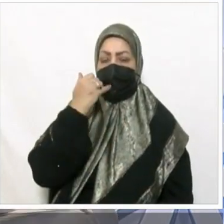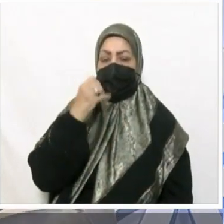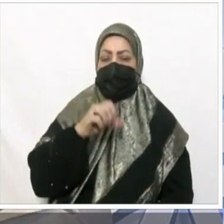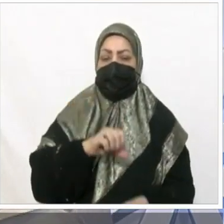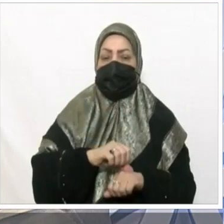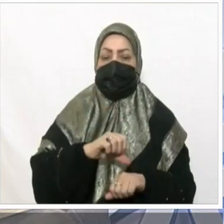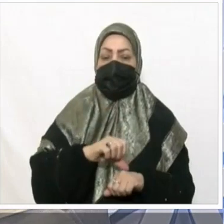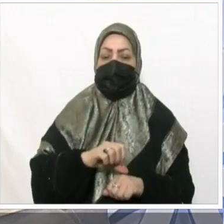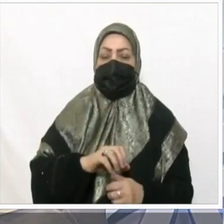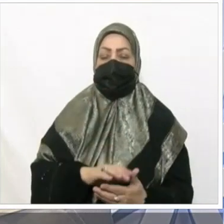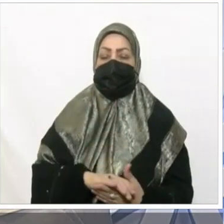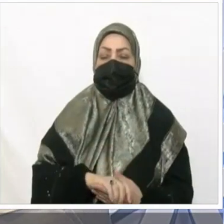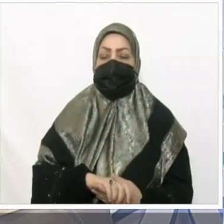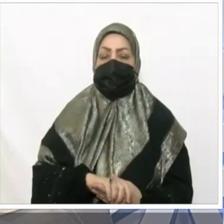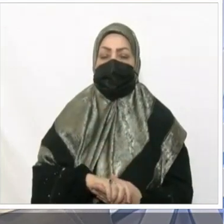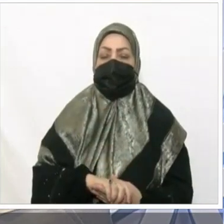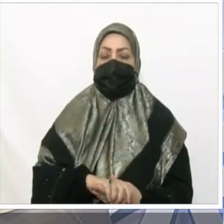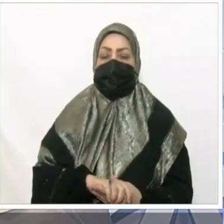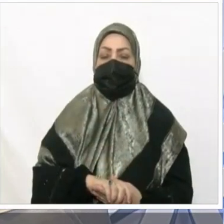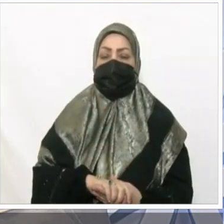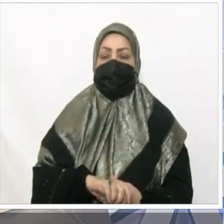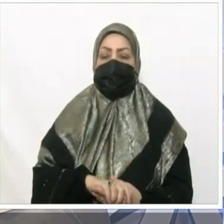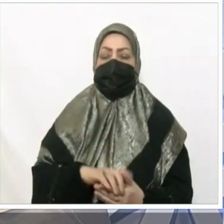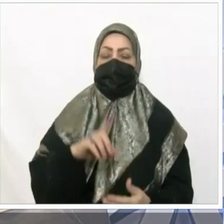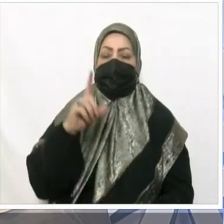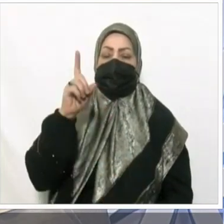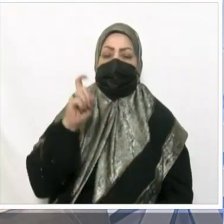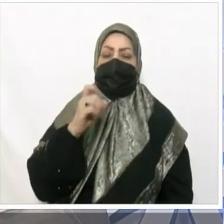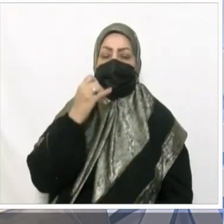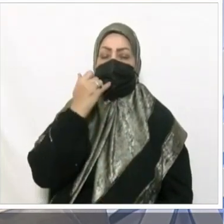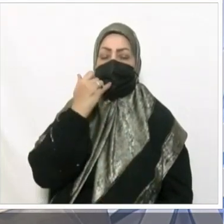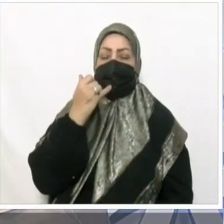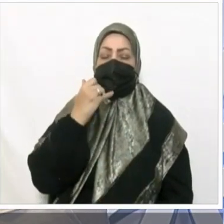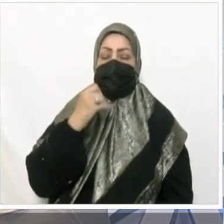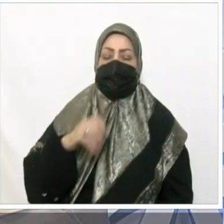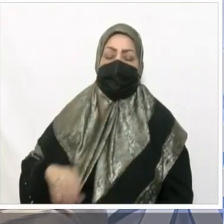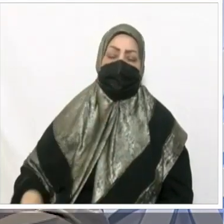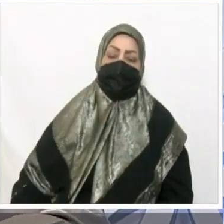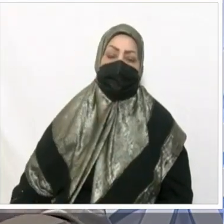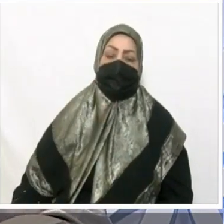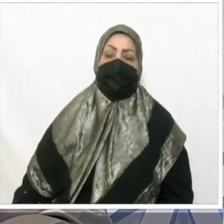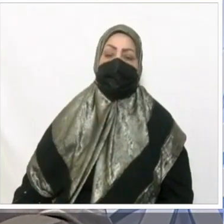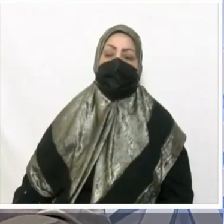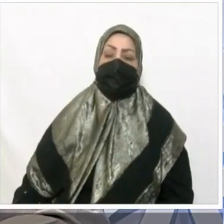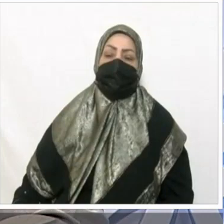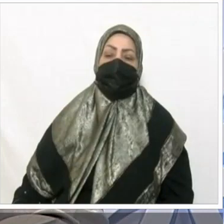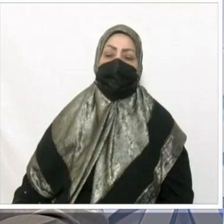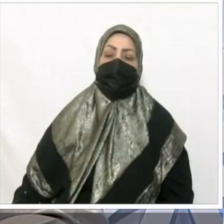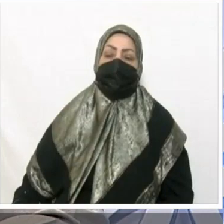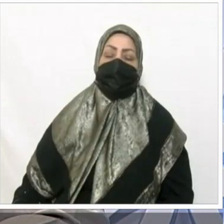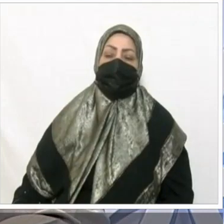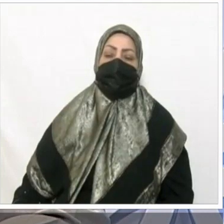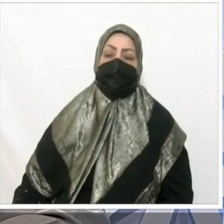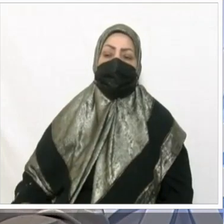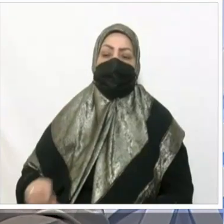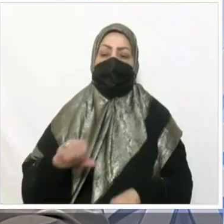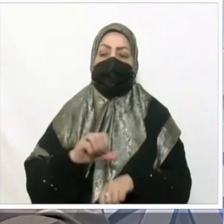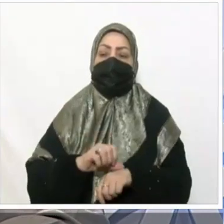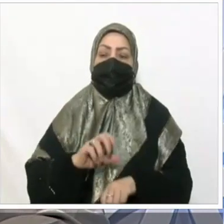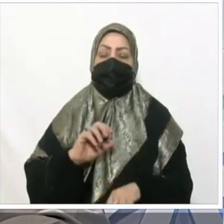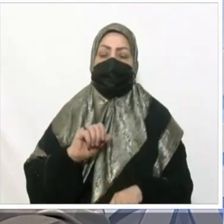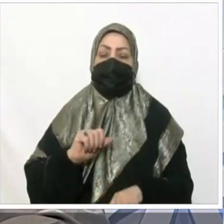هي مقهى فعلا بنت الفوش وبكي فيها قصر وكذا، مو فيها قصد مريضة شوية. نعم. وطبعا هي عندها